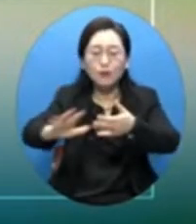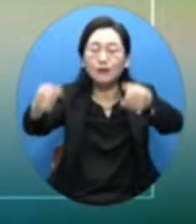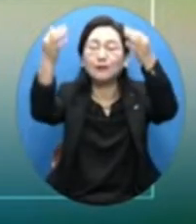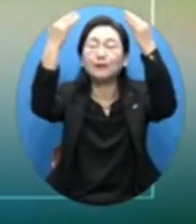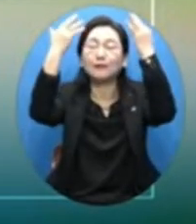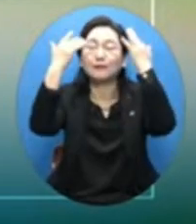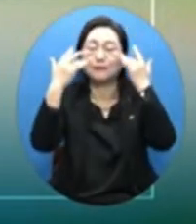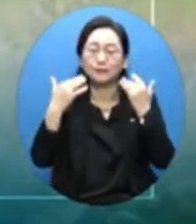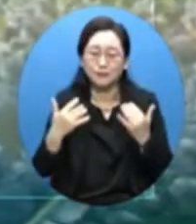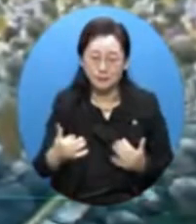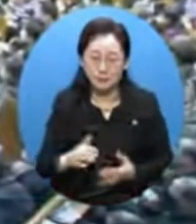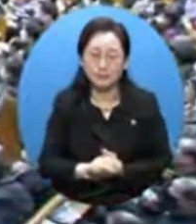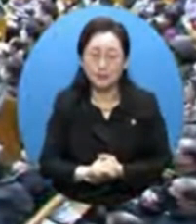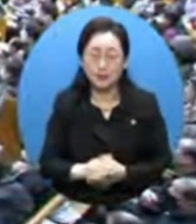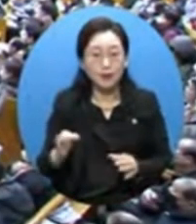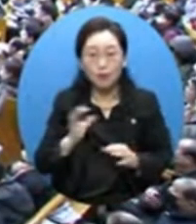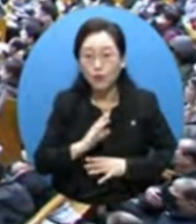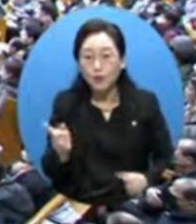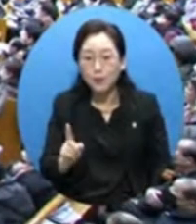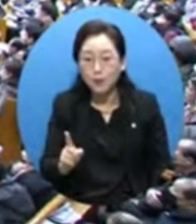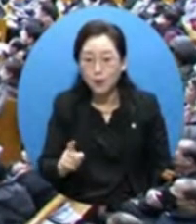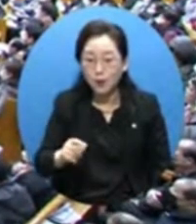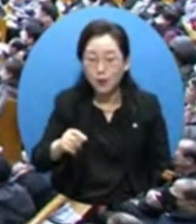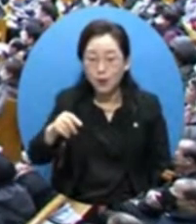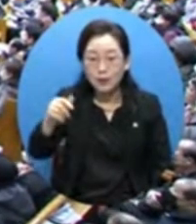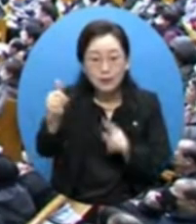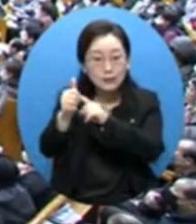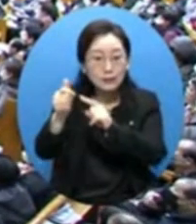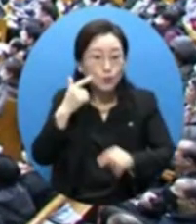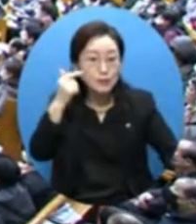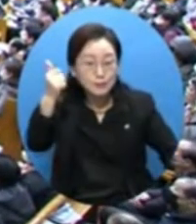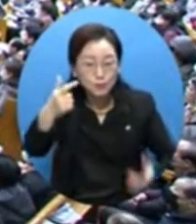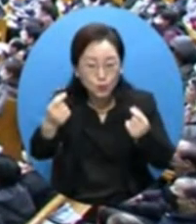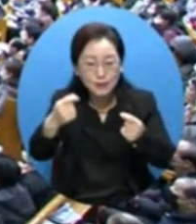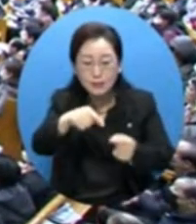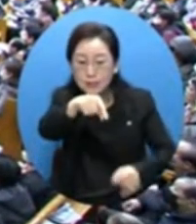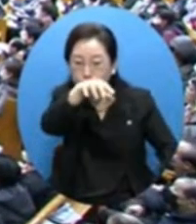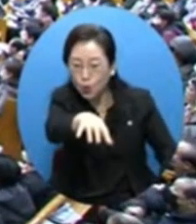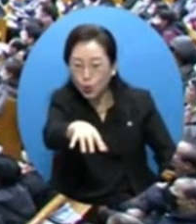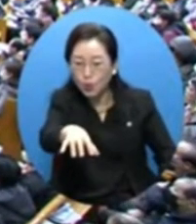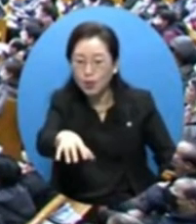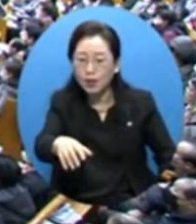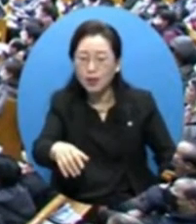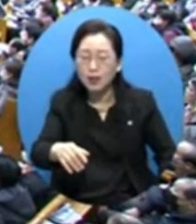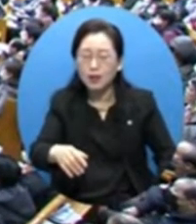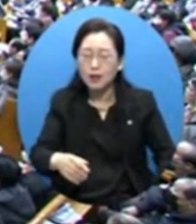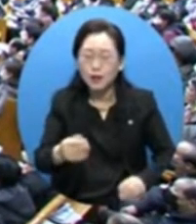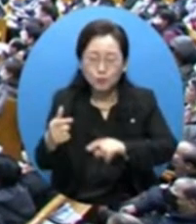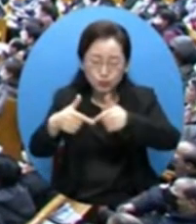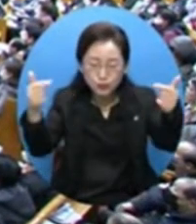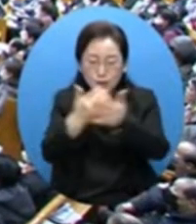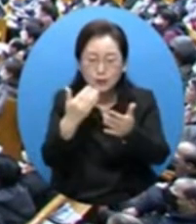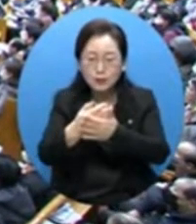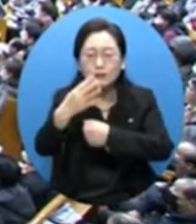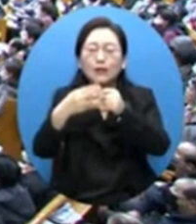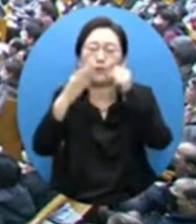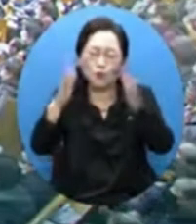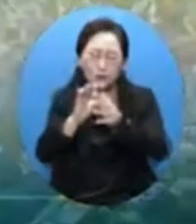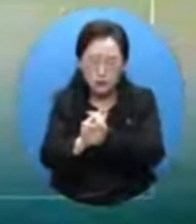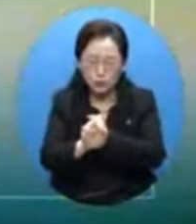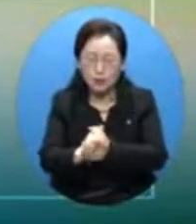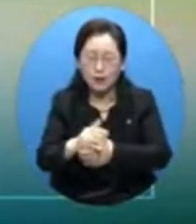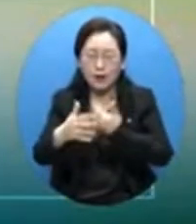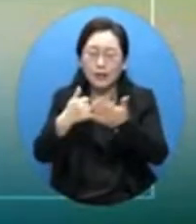덮쳤다. 놀라운 것은 조슈아 목사님 역시 웨일즈 부흥을 위해서 일꾼을 달라고 4년 동안 이렇게 기도했다고 합니다. 쟁기를